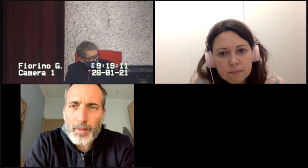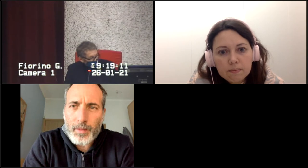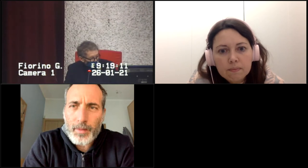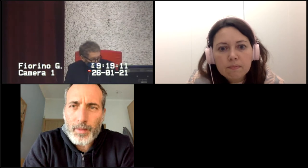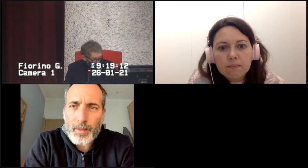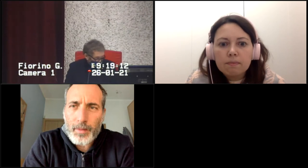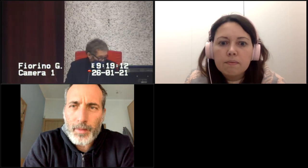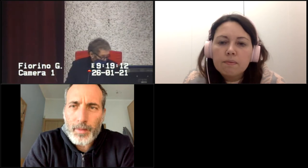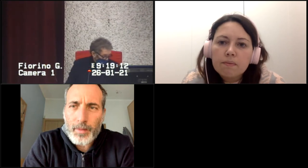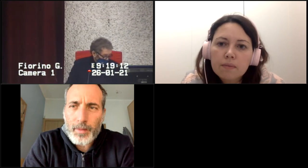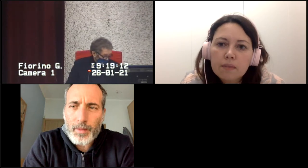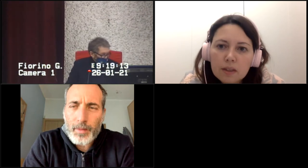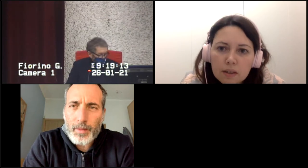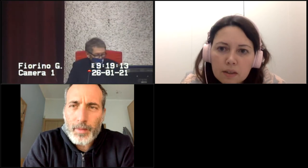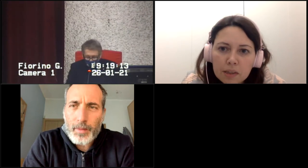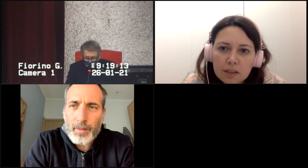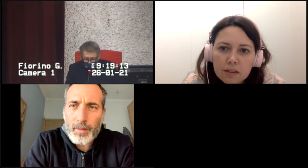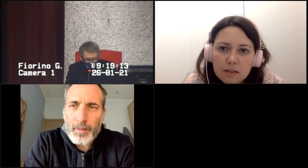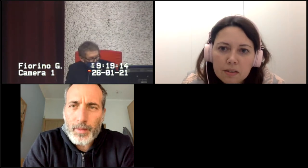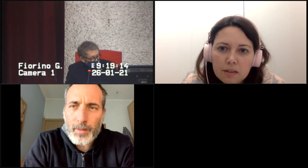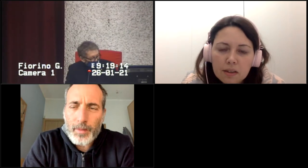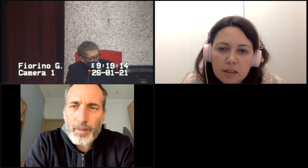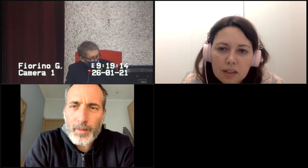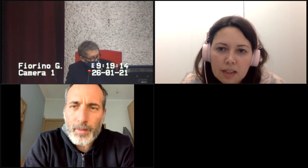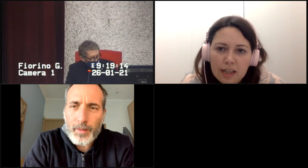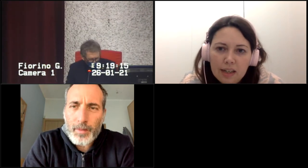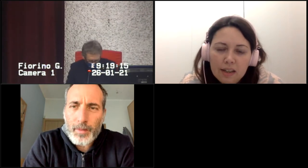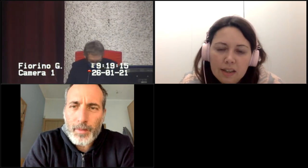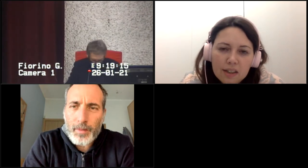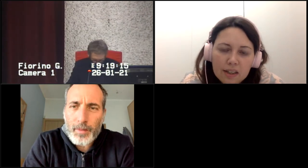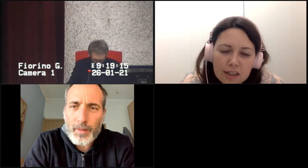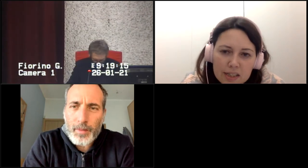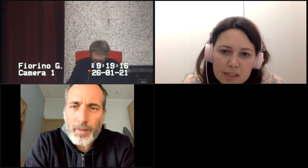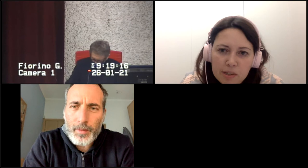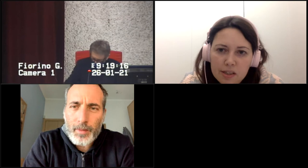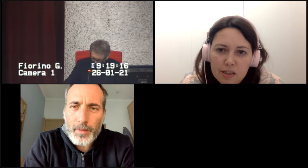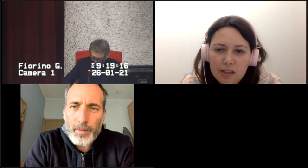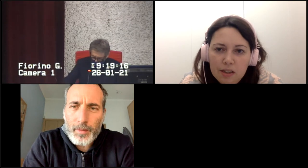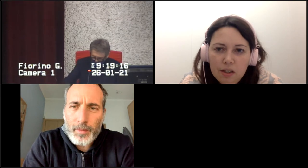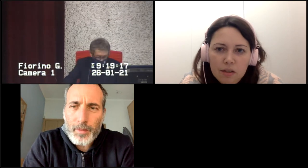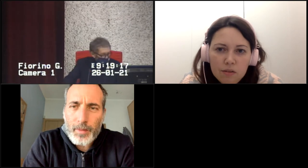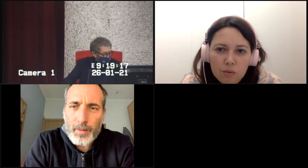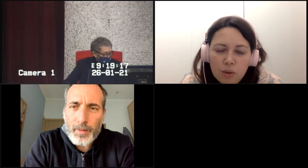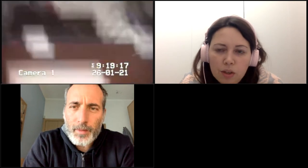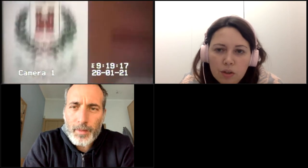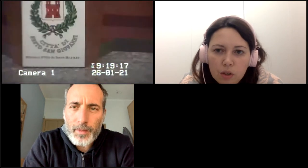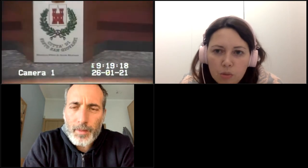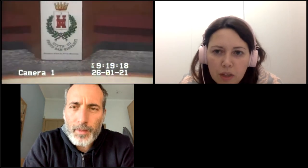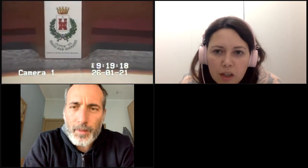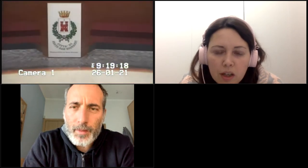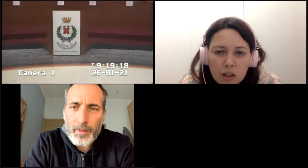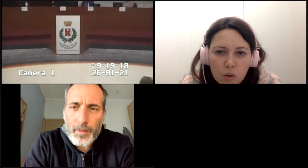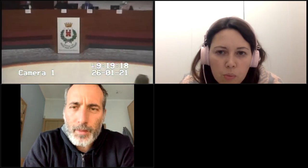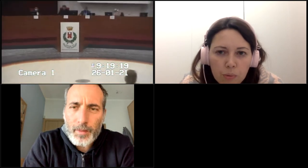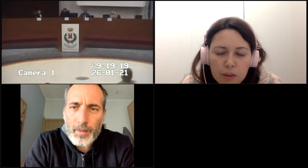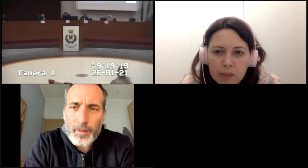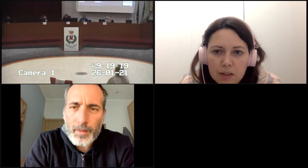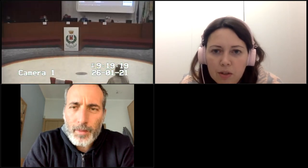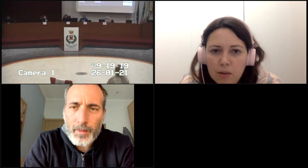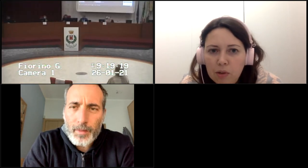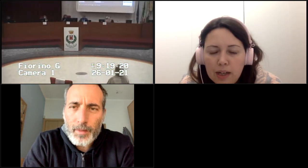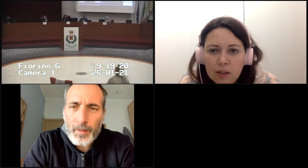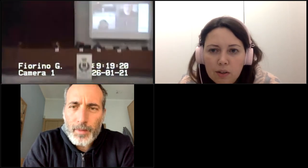Partito Democratico, consigliera Perego, da remoto, prego. Grazie Presidente, dunque noi come gruppo